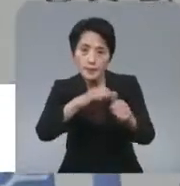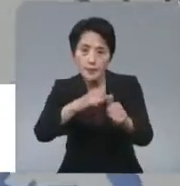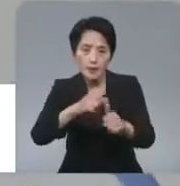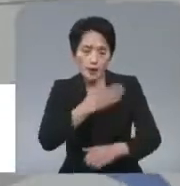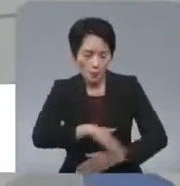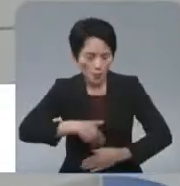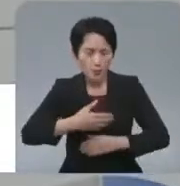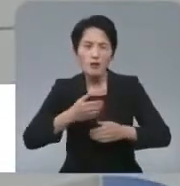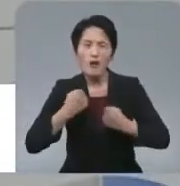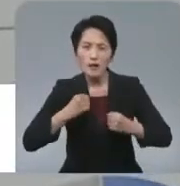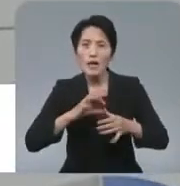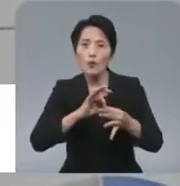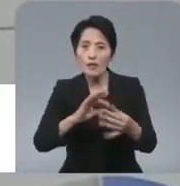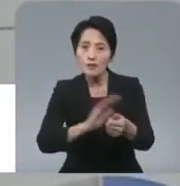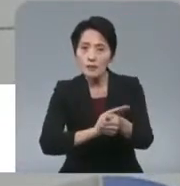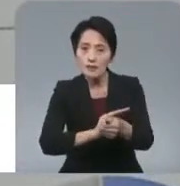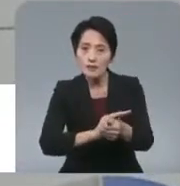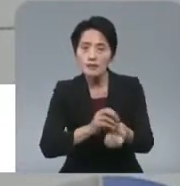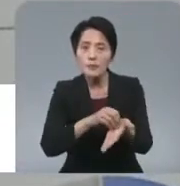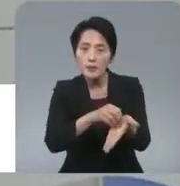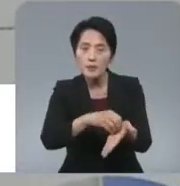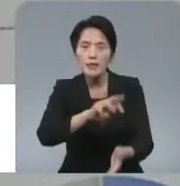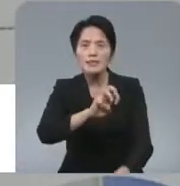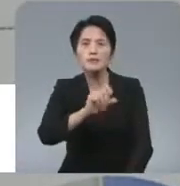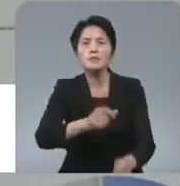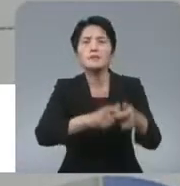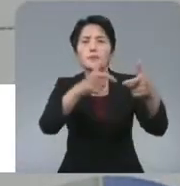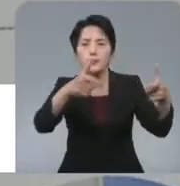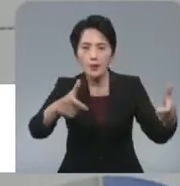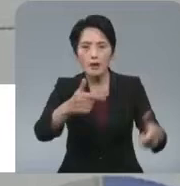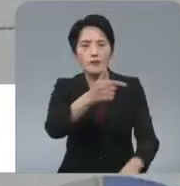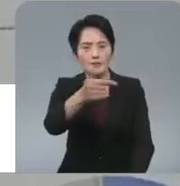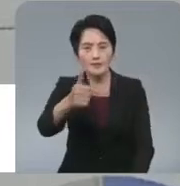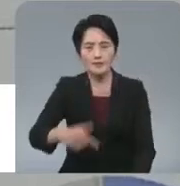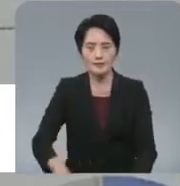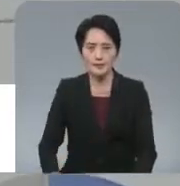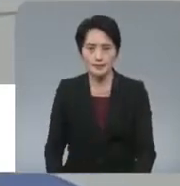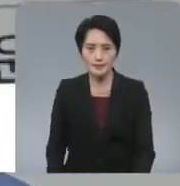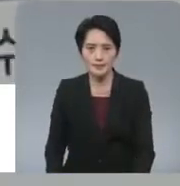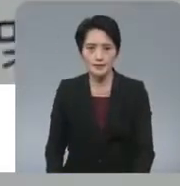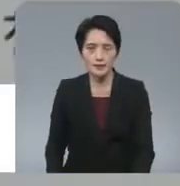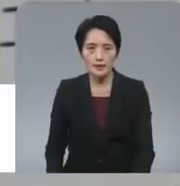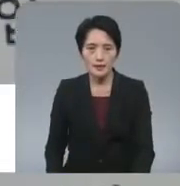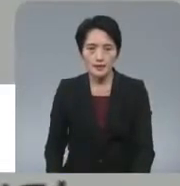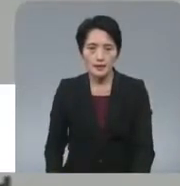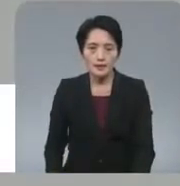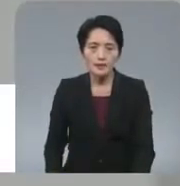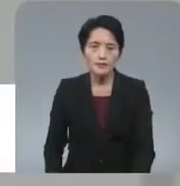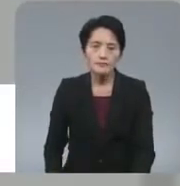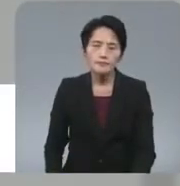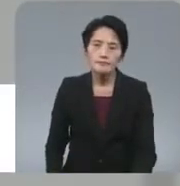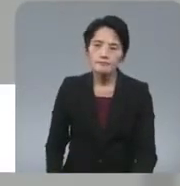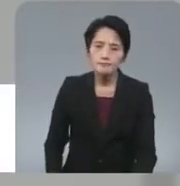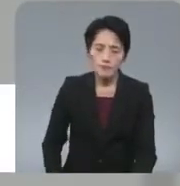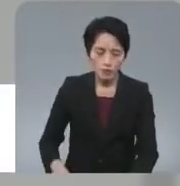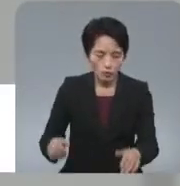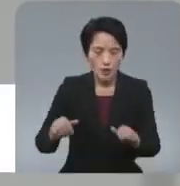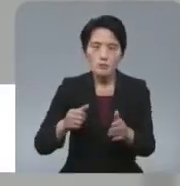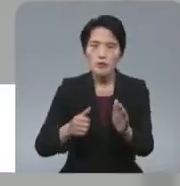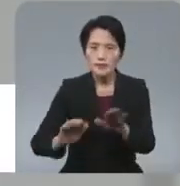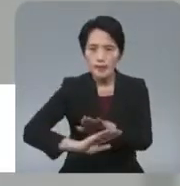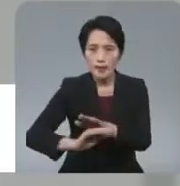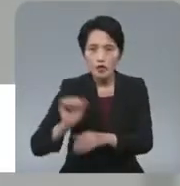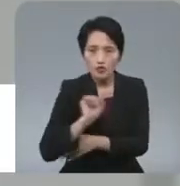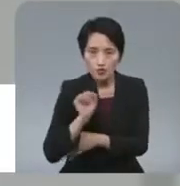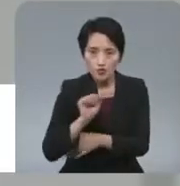2006 rhône en octobre dernier pour s'élever à 27,7 millions et poursuit ainsi sa hausse depuis